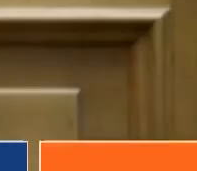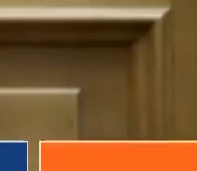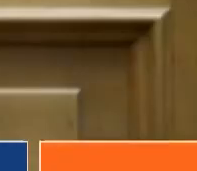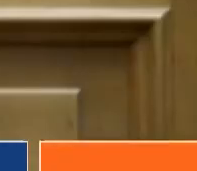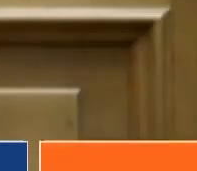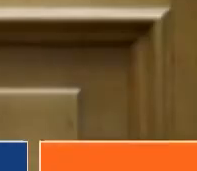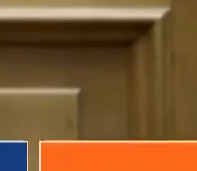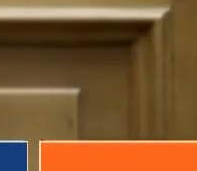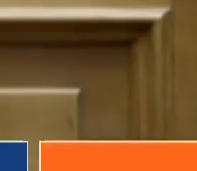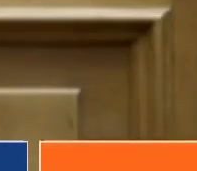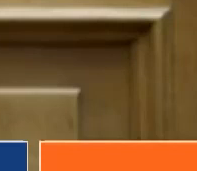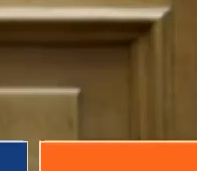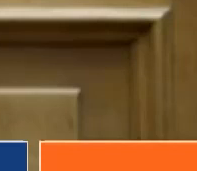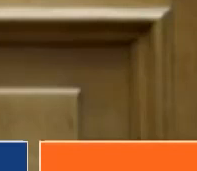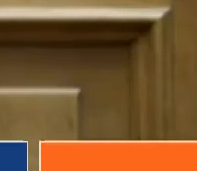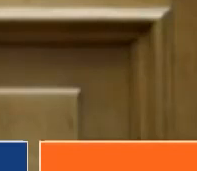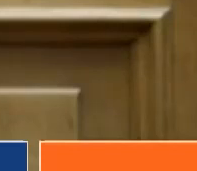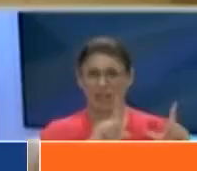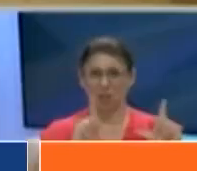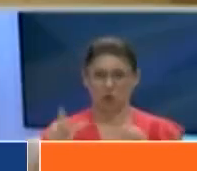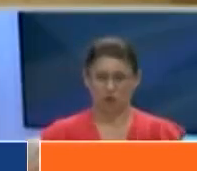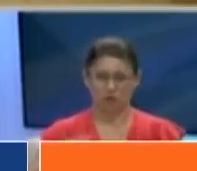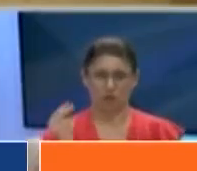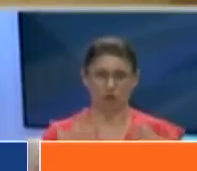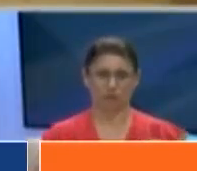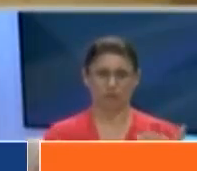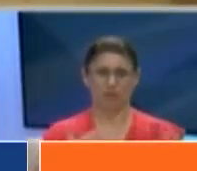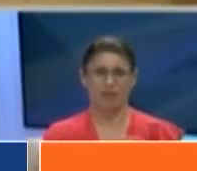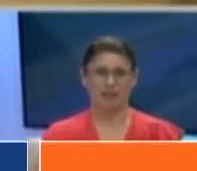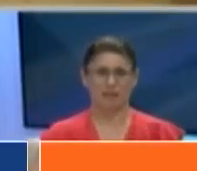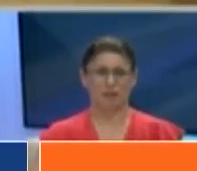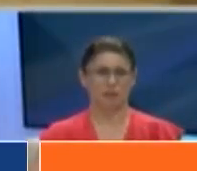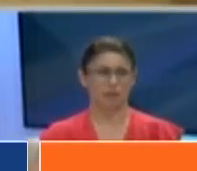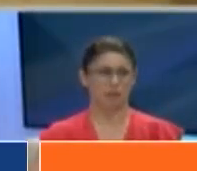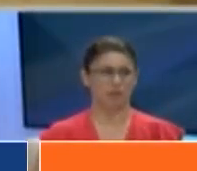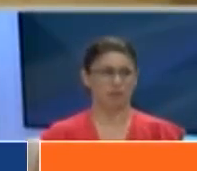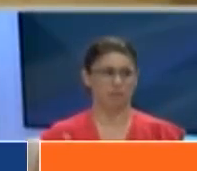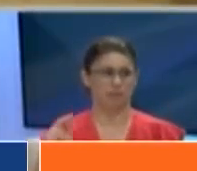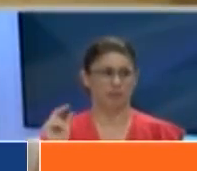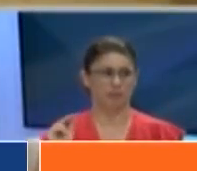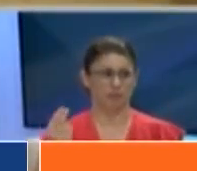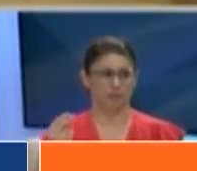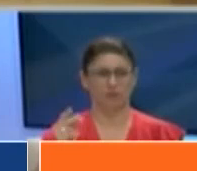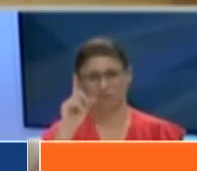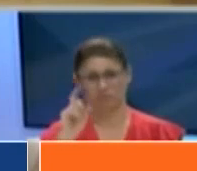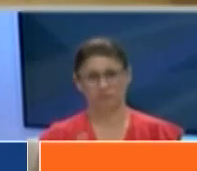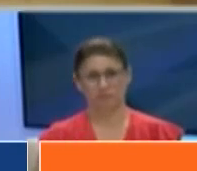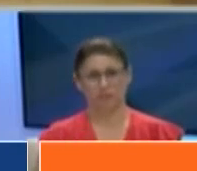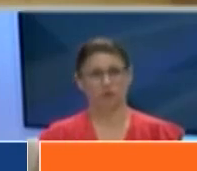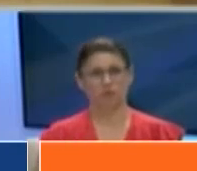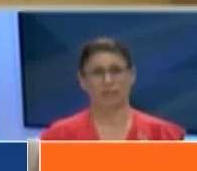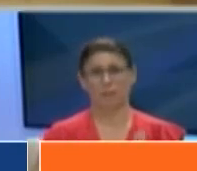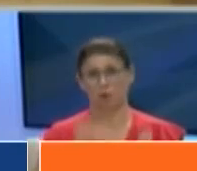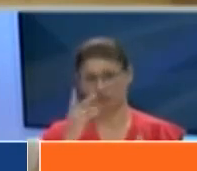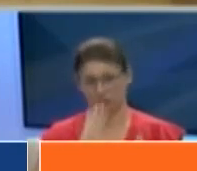μονόδρομος η παρέμβαση της δικαιοσύνης το λέγαμε και χθες μέσα σε ένα 24ωρο λοιπόν παρενέβει η εισαγγελία του του αρείου πάγου και έτσι την